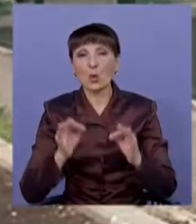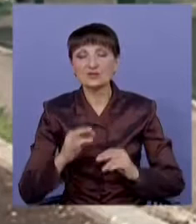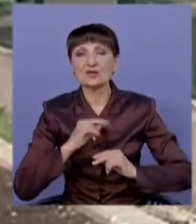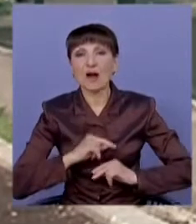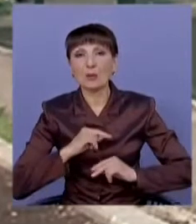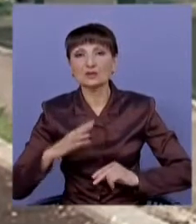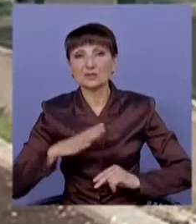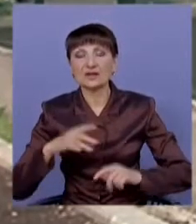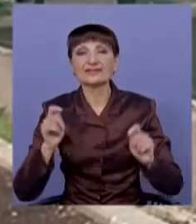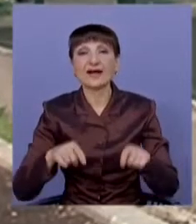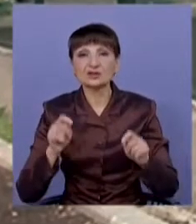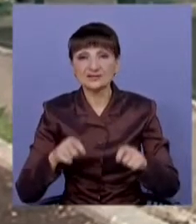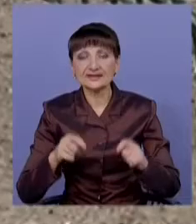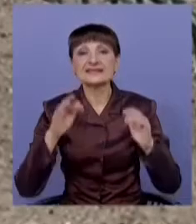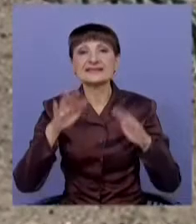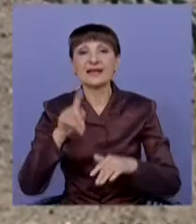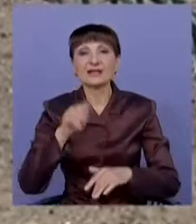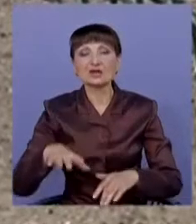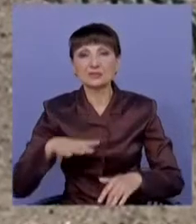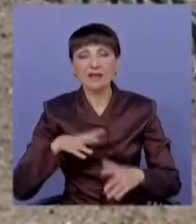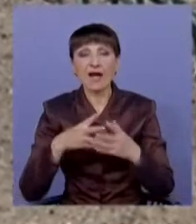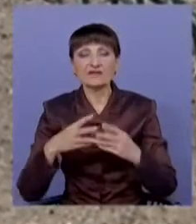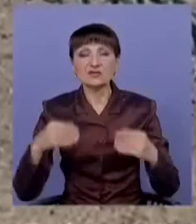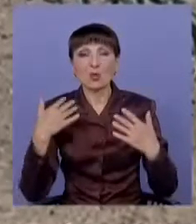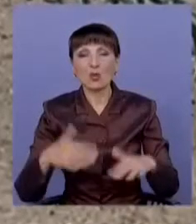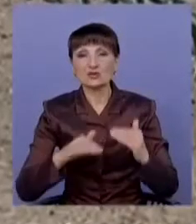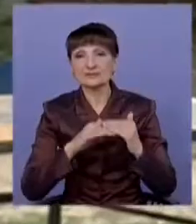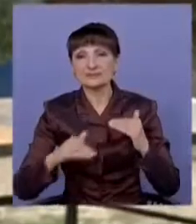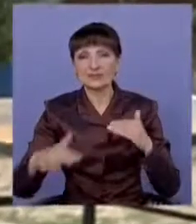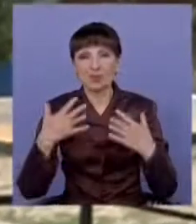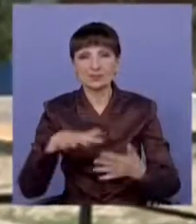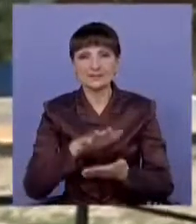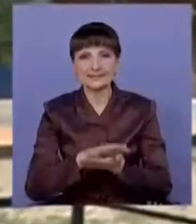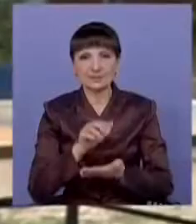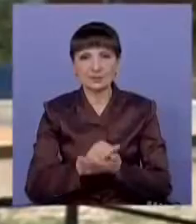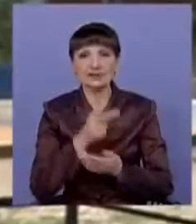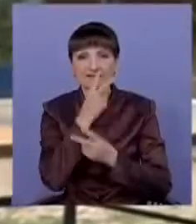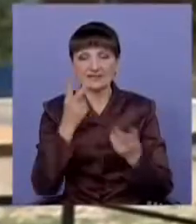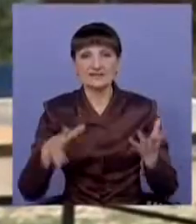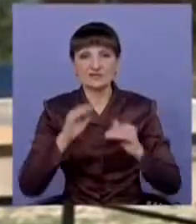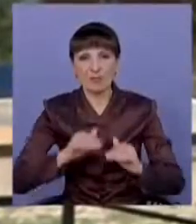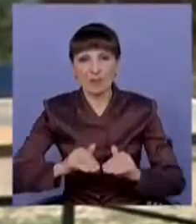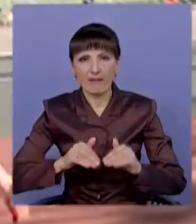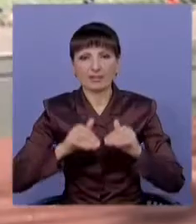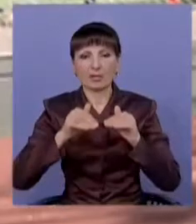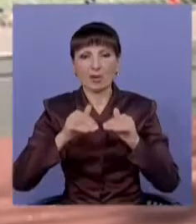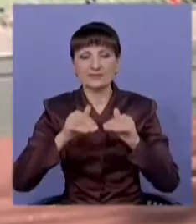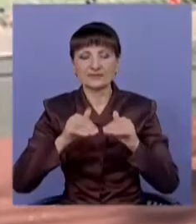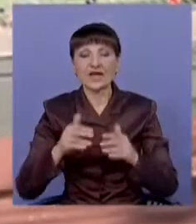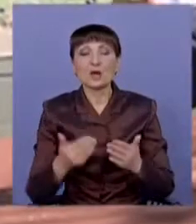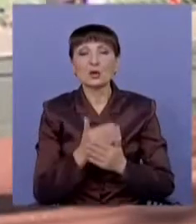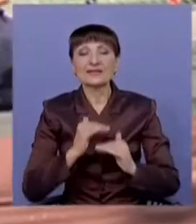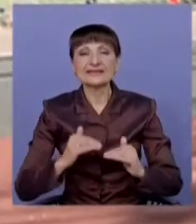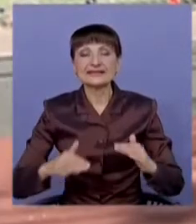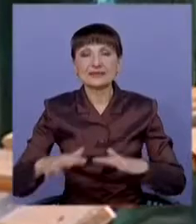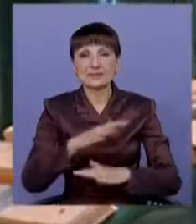проводили. Как раз дожди были, снег даже шел. А весной уже покрытие наземное пришло в негодность. Видите, все поднялось, вздулось. Новые детские